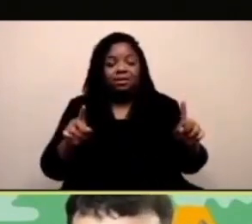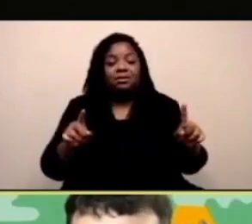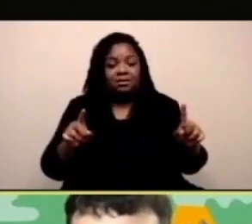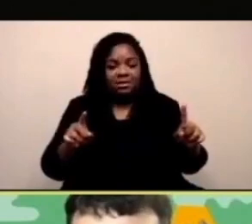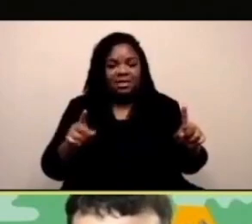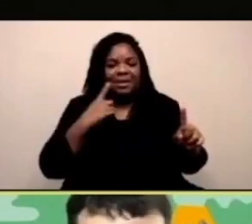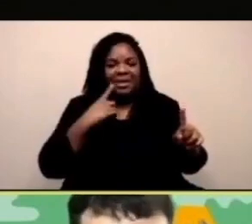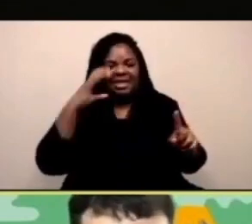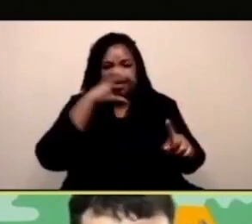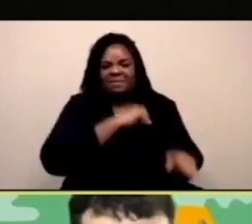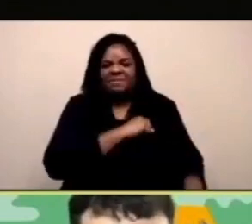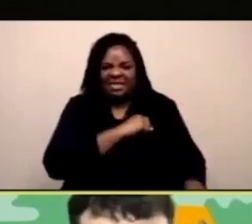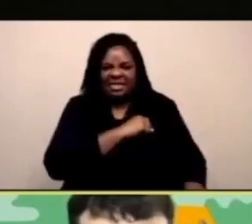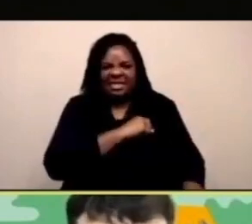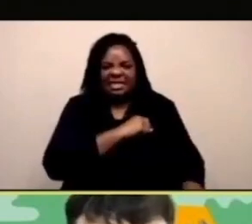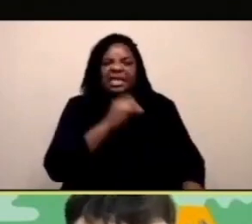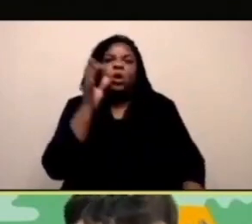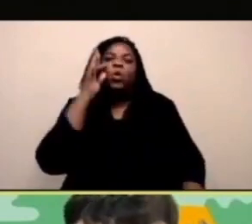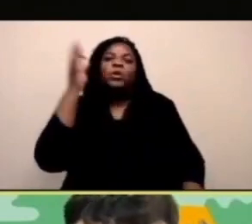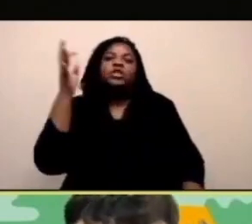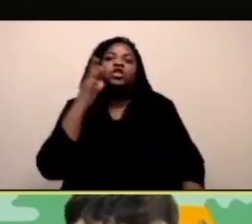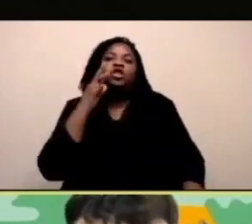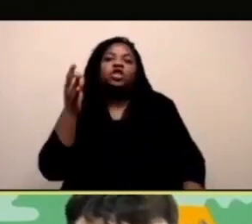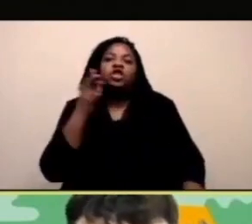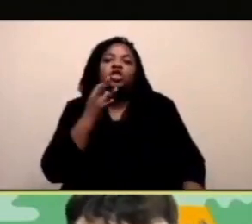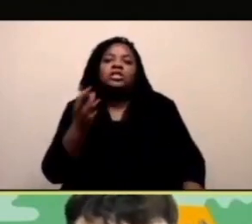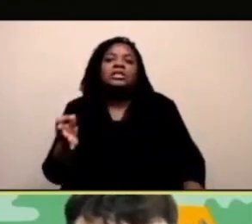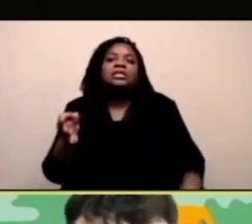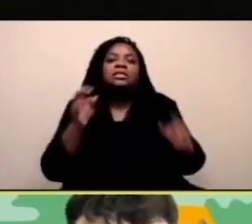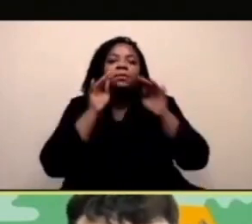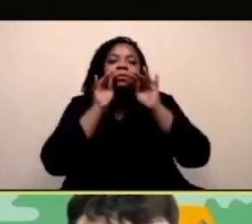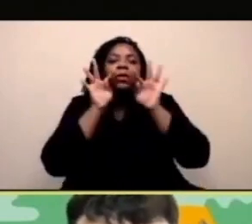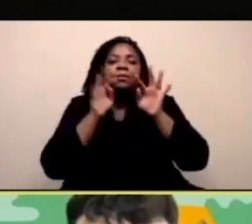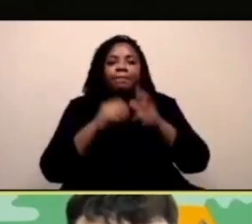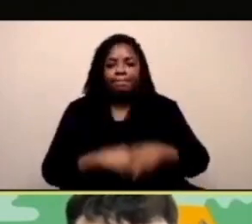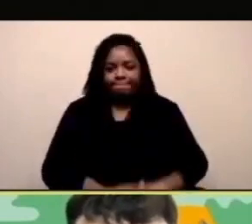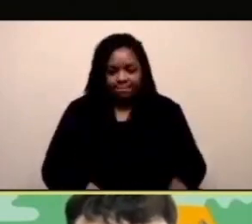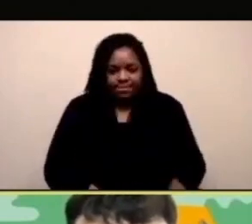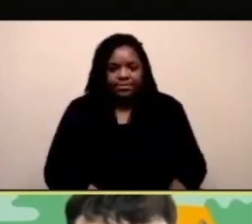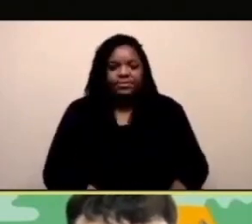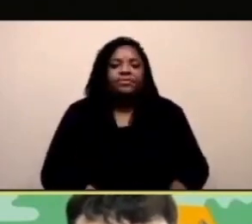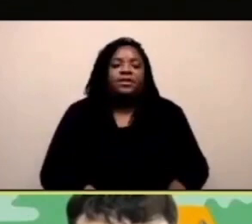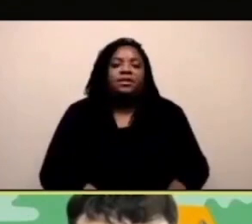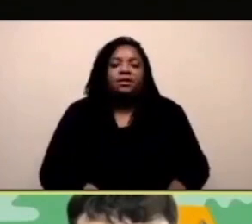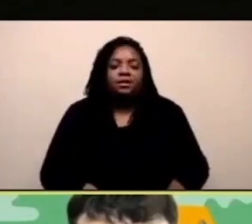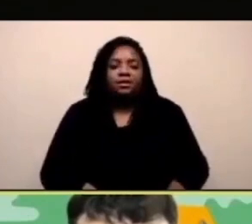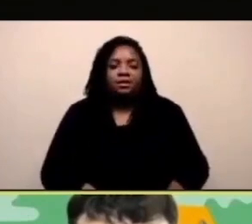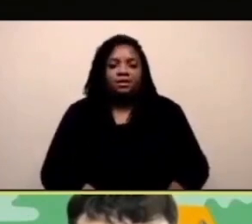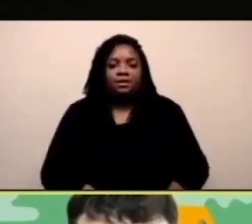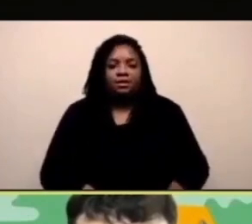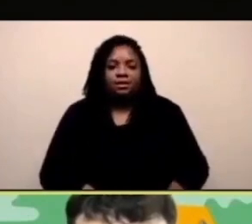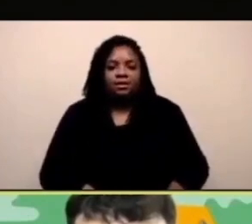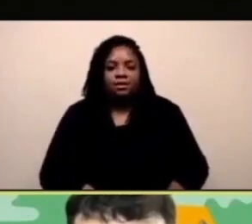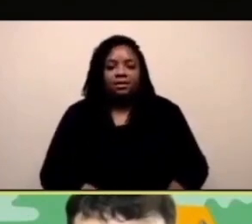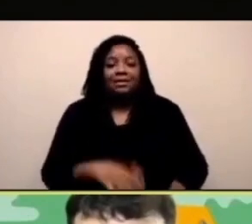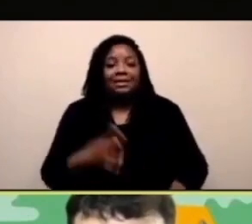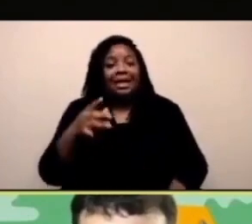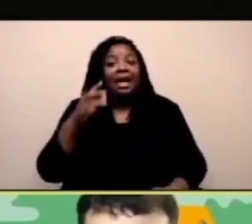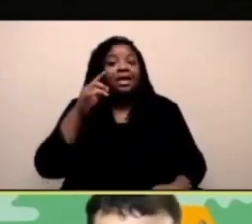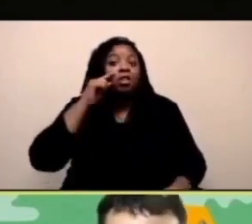でこれが鼻にずっとくっつくようにしました今これをあと変換していますが